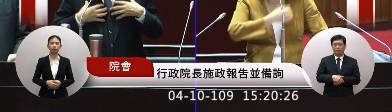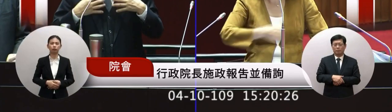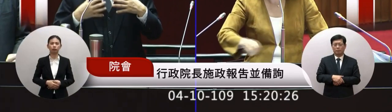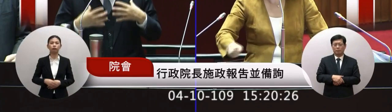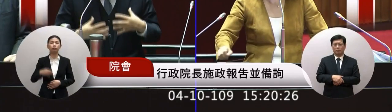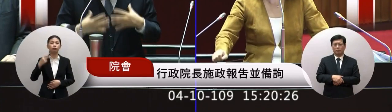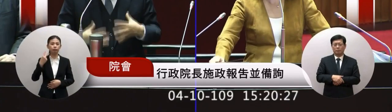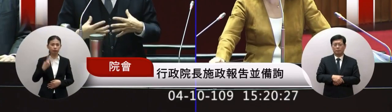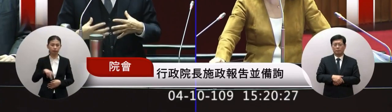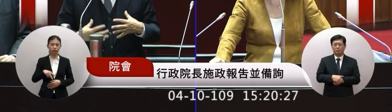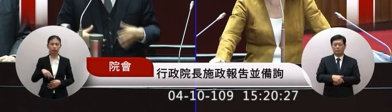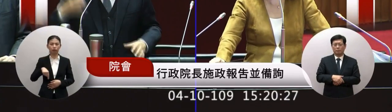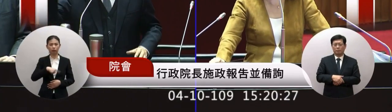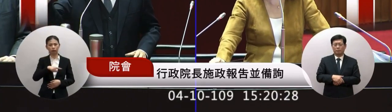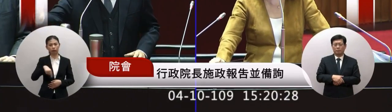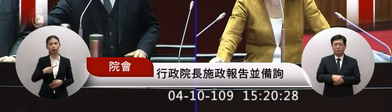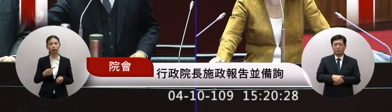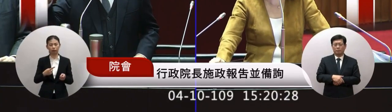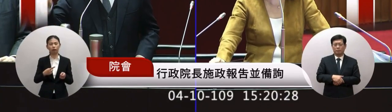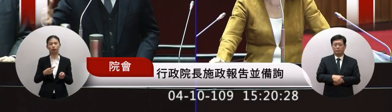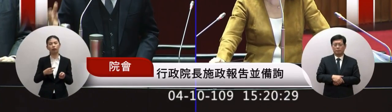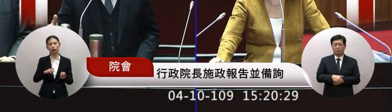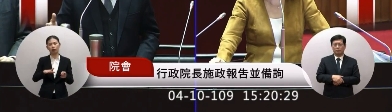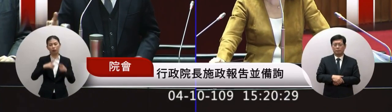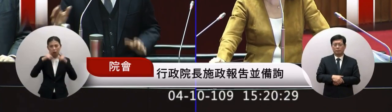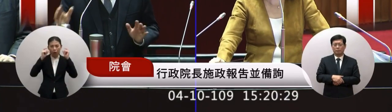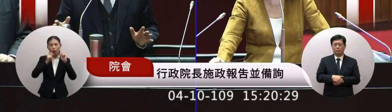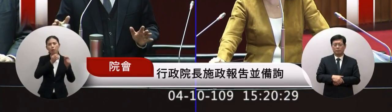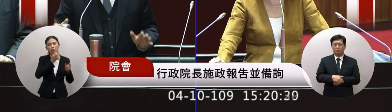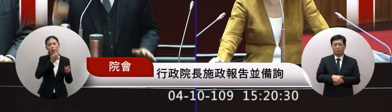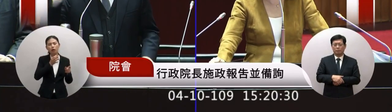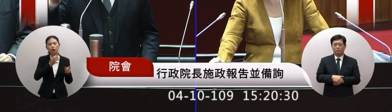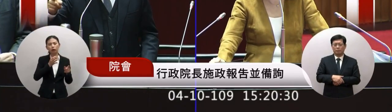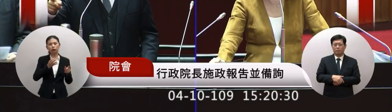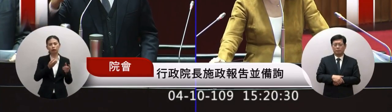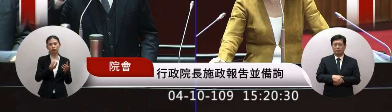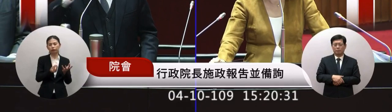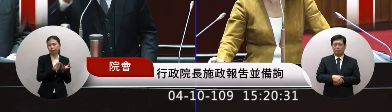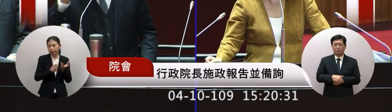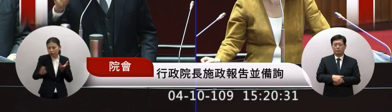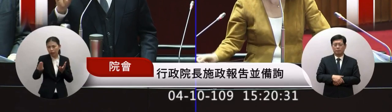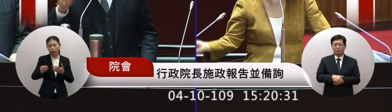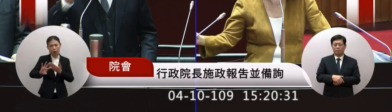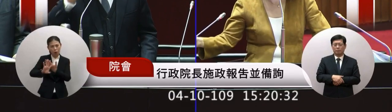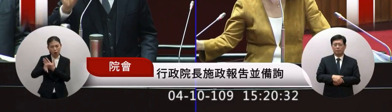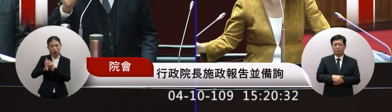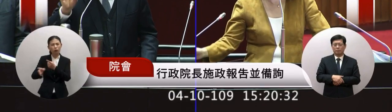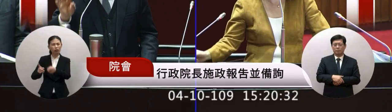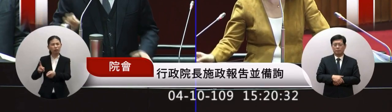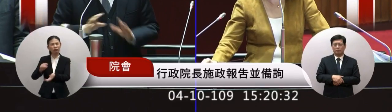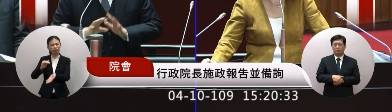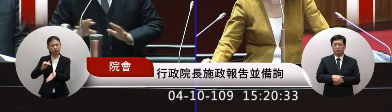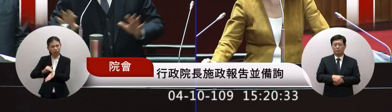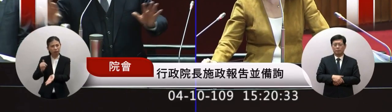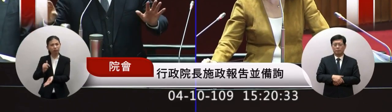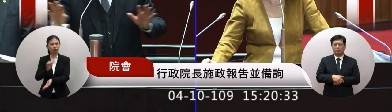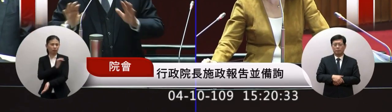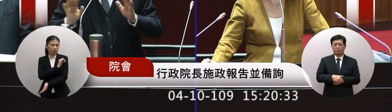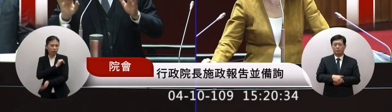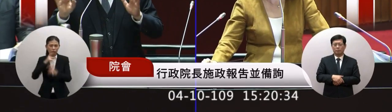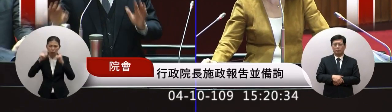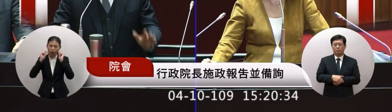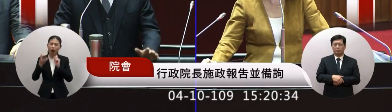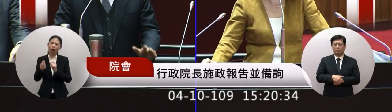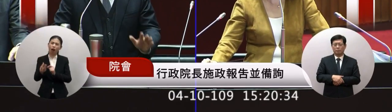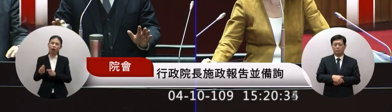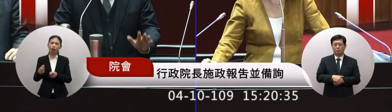把行有余力，而且国外有很多国家确实连医疗人员没有口罩，所以我们